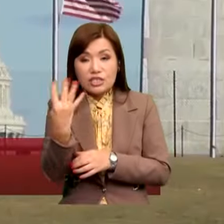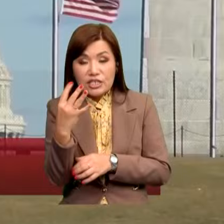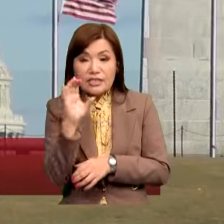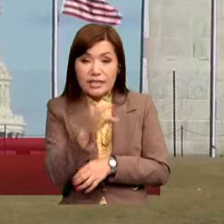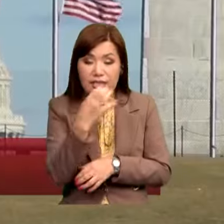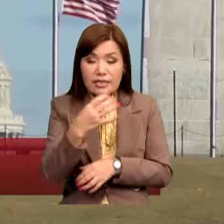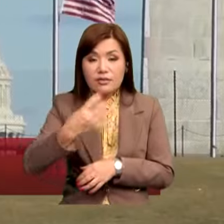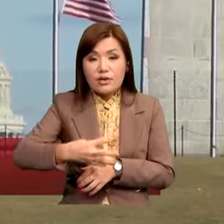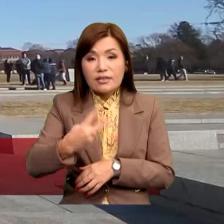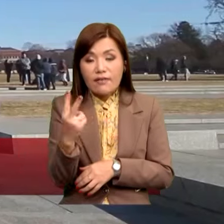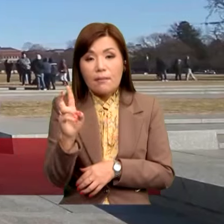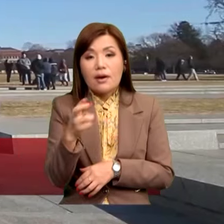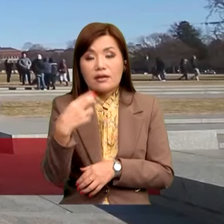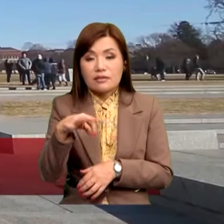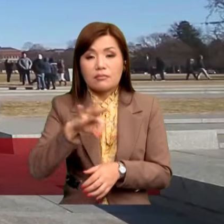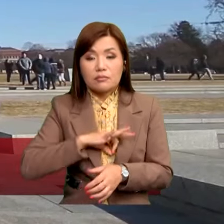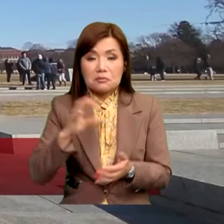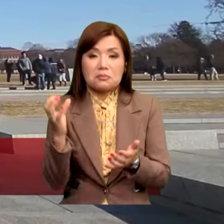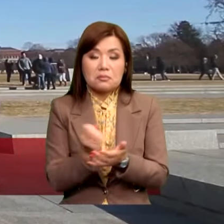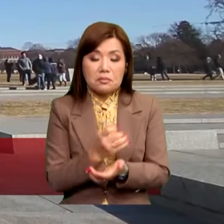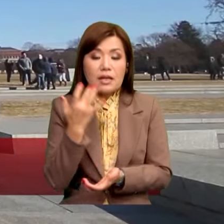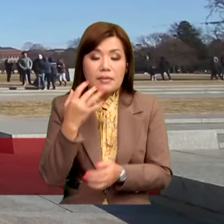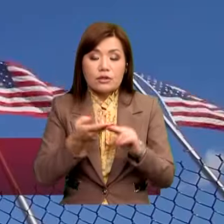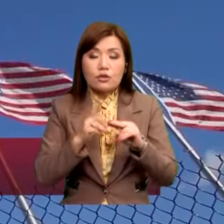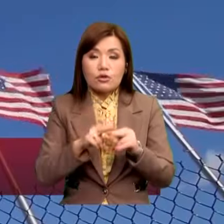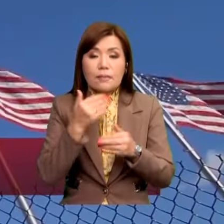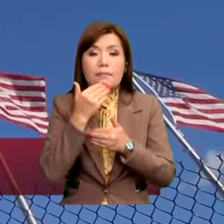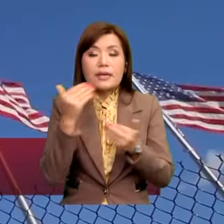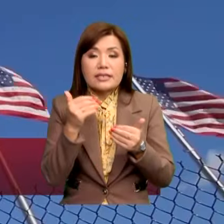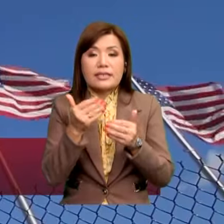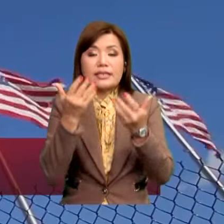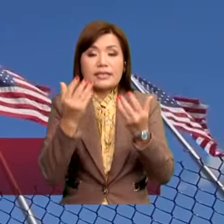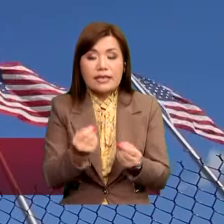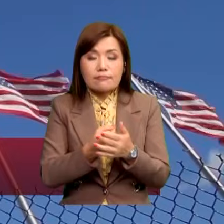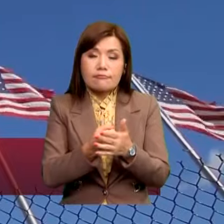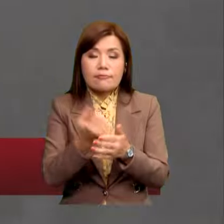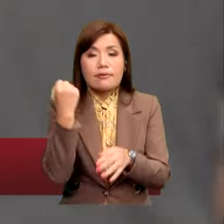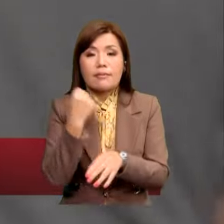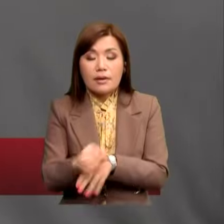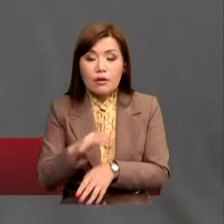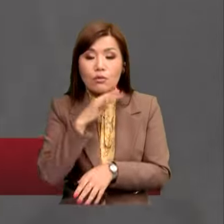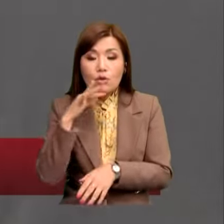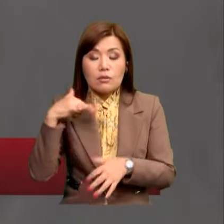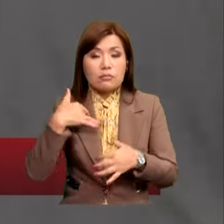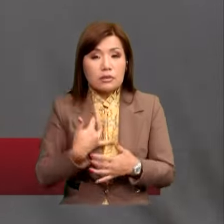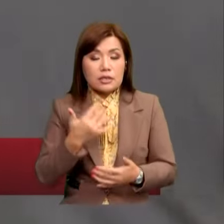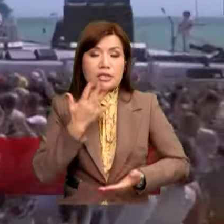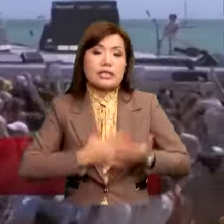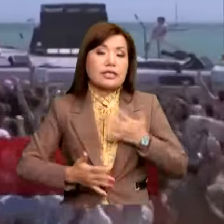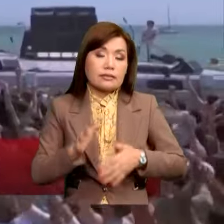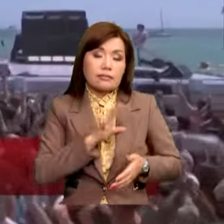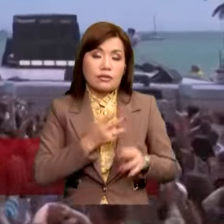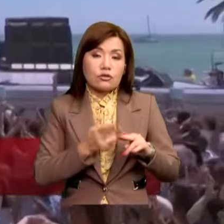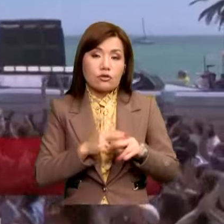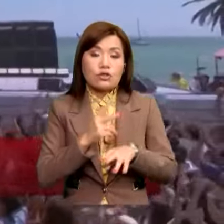и 42 бронзовые награды. Американцы обошли Китай в последний день состязаний. И для многих это стало поводом для радости. К